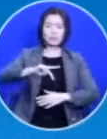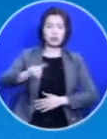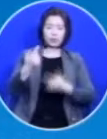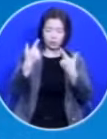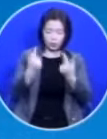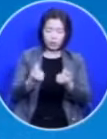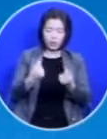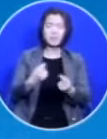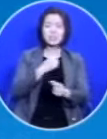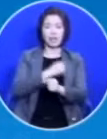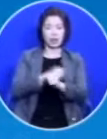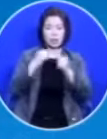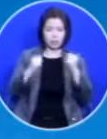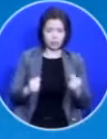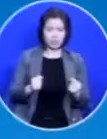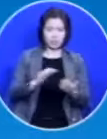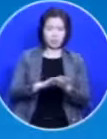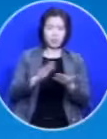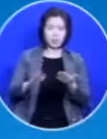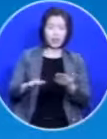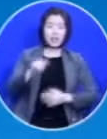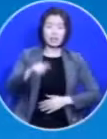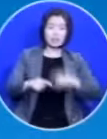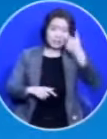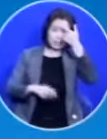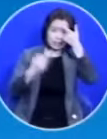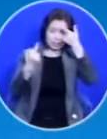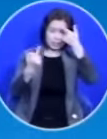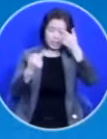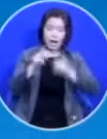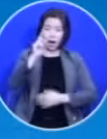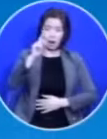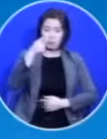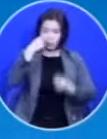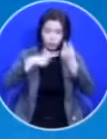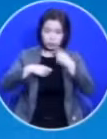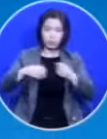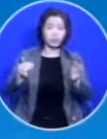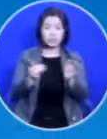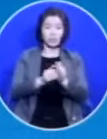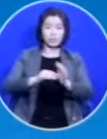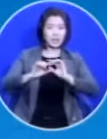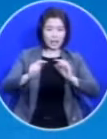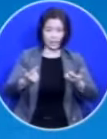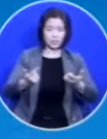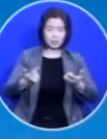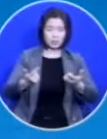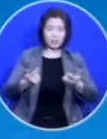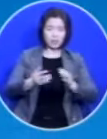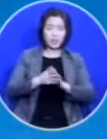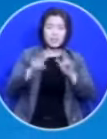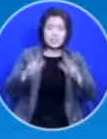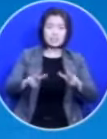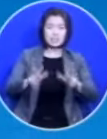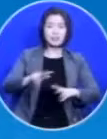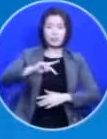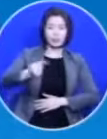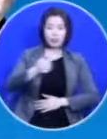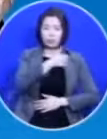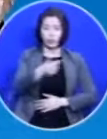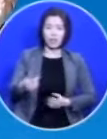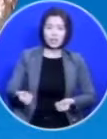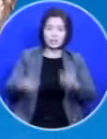하고 계세요 그때 계사의 동산에서 한번 우시고 마신 분이 아닙니다 지금도대